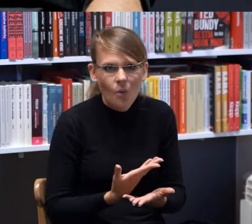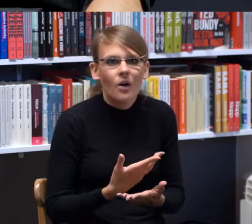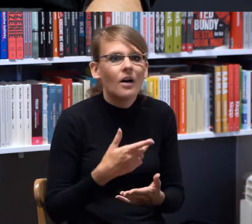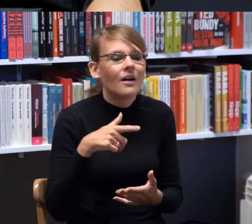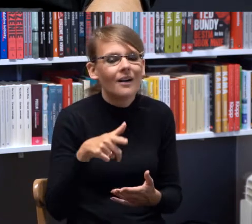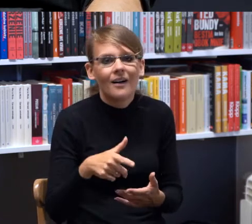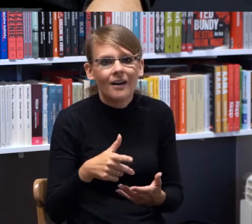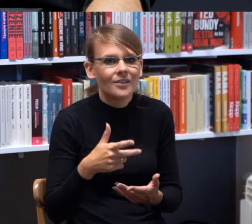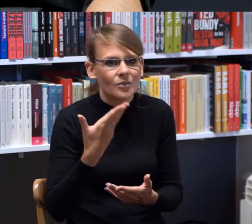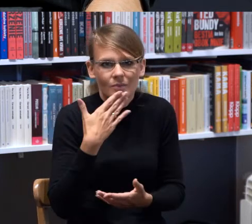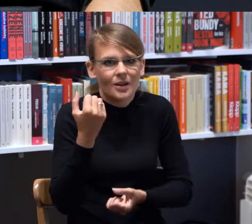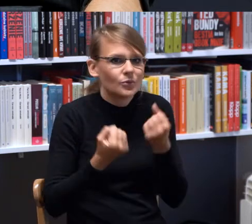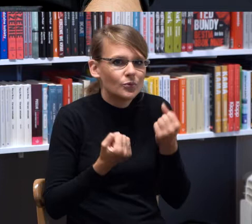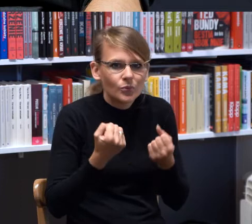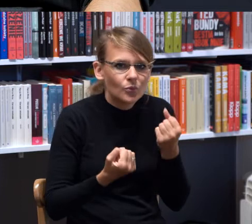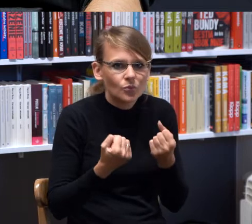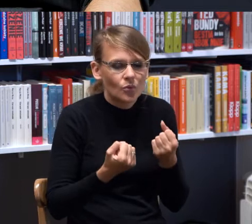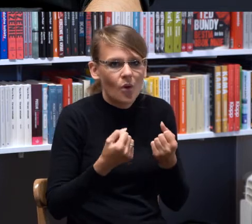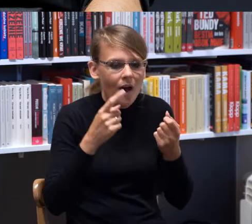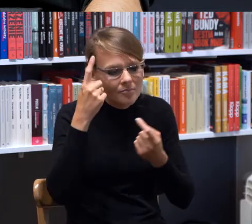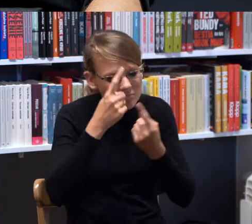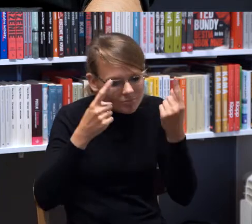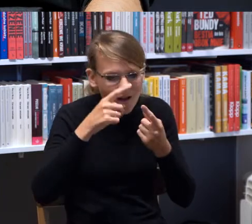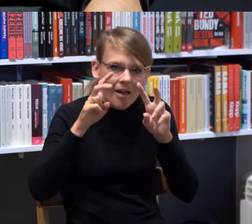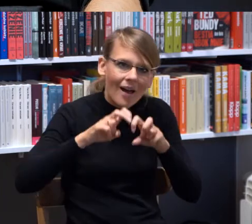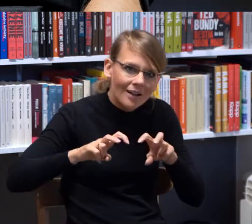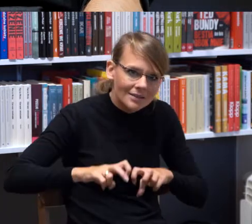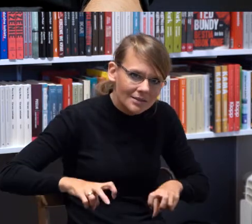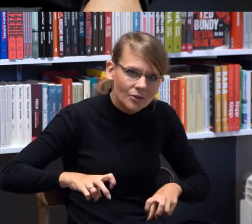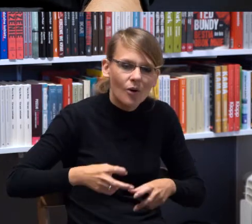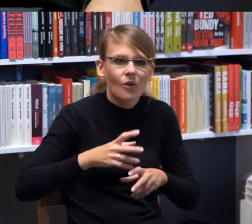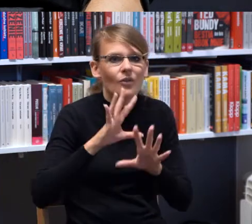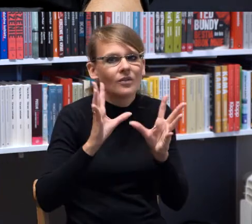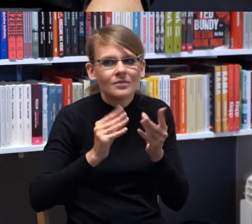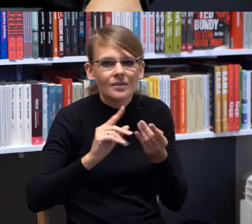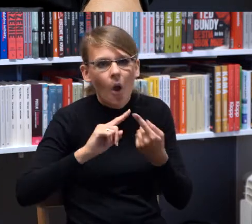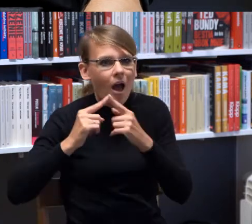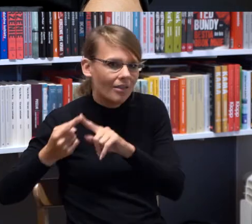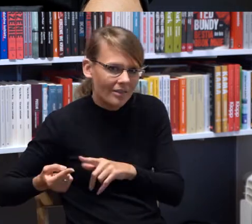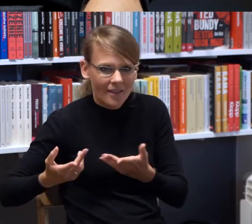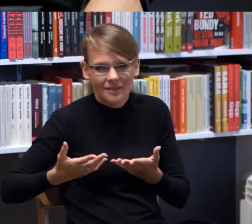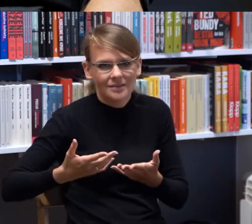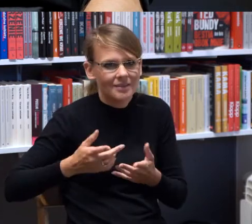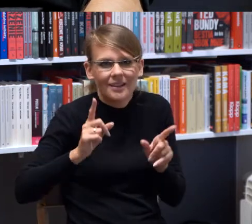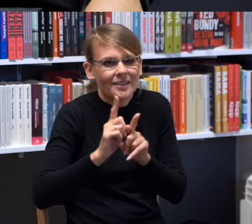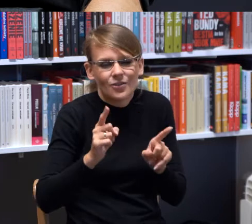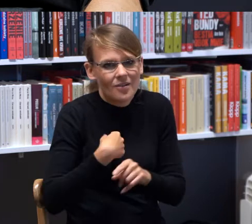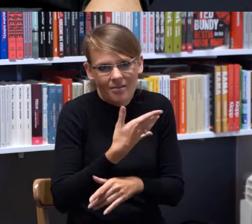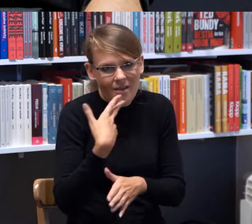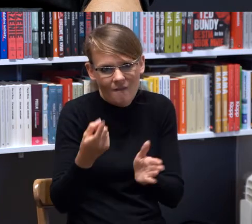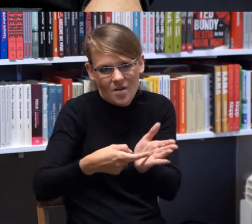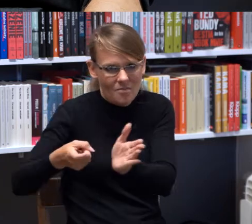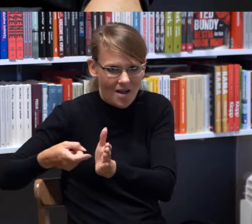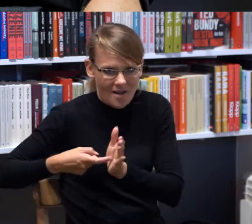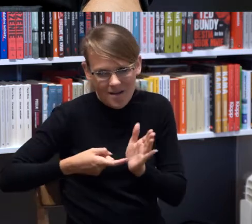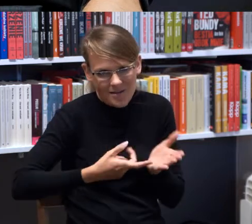bardzo jest trudno wzbić się i w ogóle analizować te wszystkie konteksty, o których ja mówię. Ja też od nikogo tego nie oczekuję i od nikogo